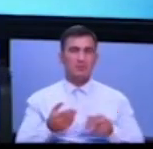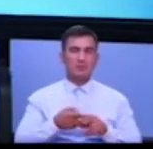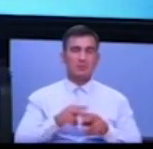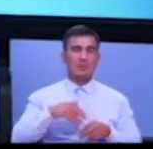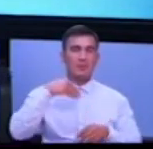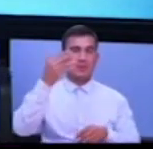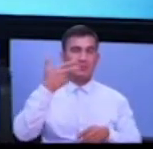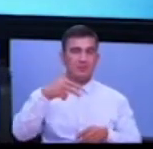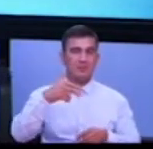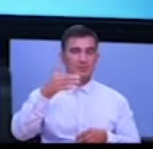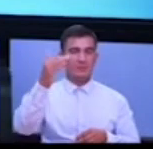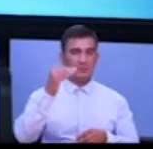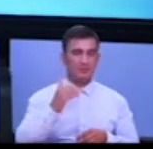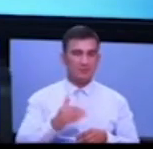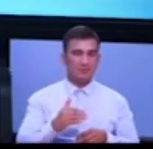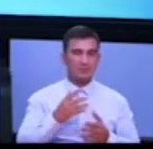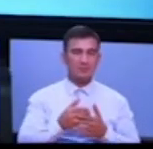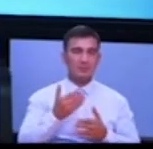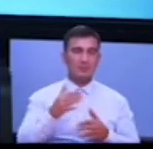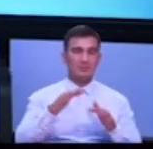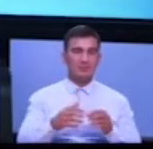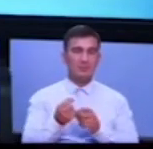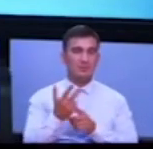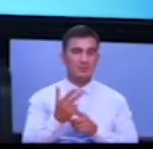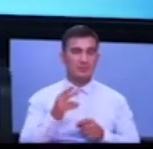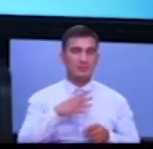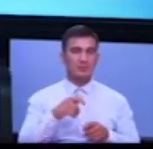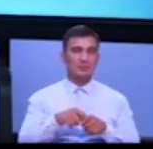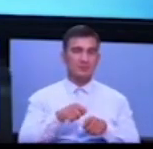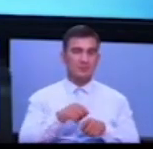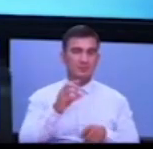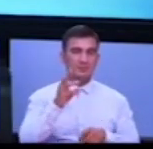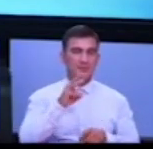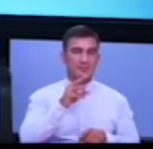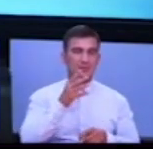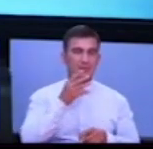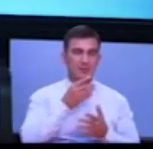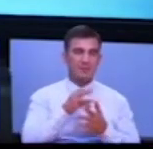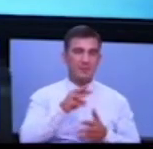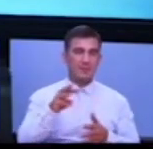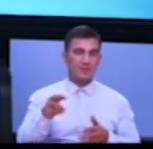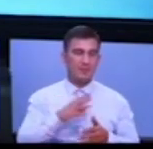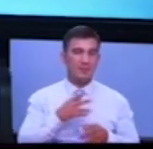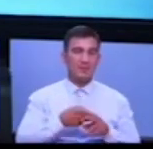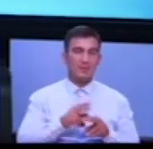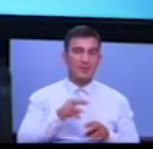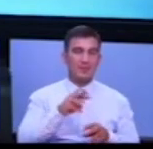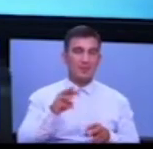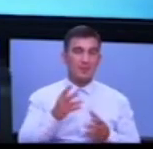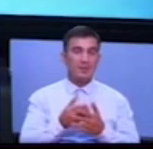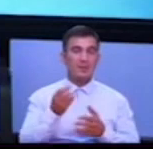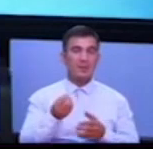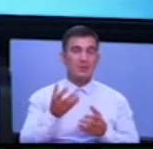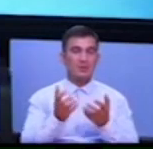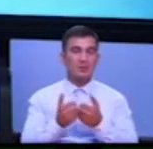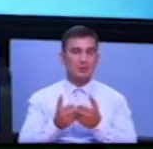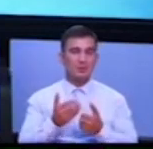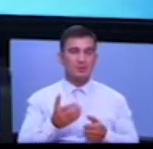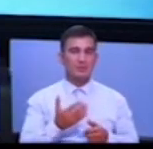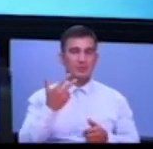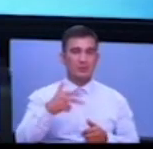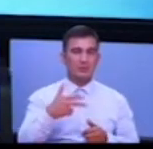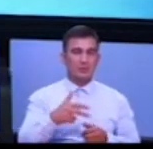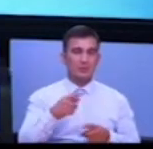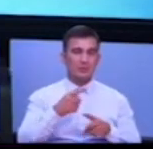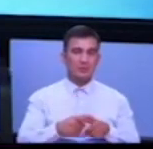Yuqorisi 30 mm, pastki tomoni esa 13 mm ekan. Endi bu to'rt burchakning perimetrini hisoblaymiz.